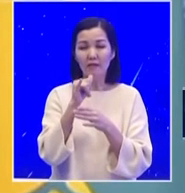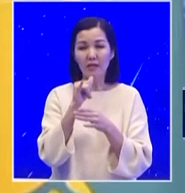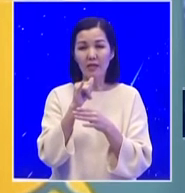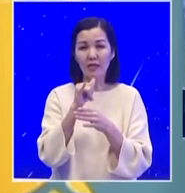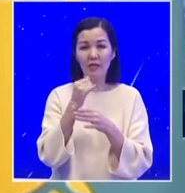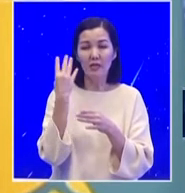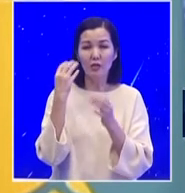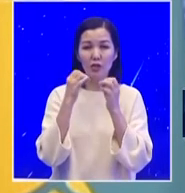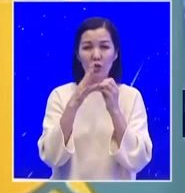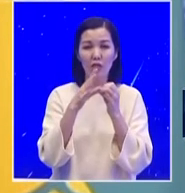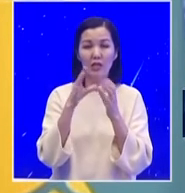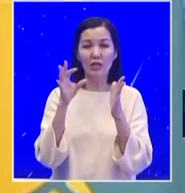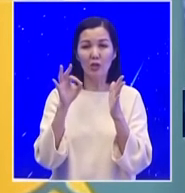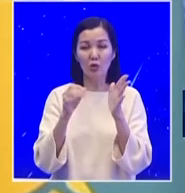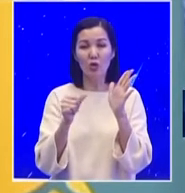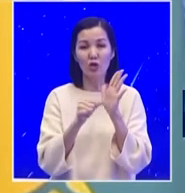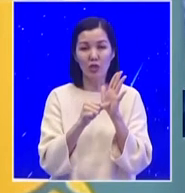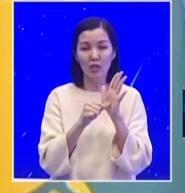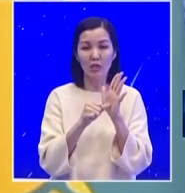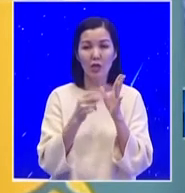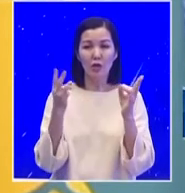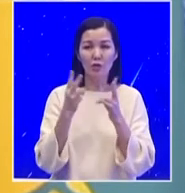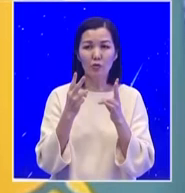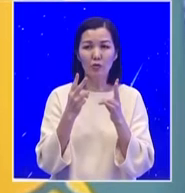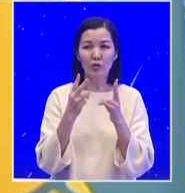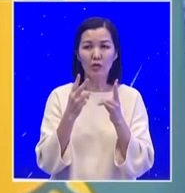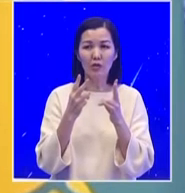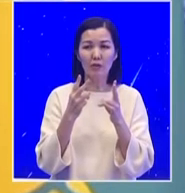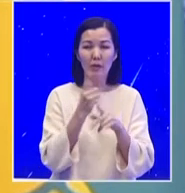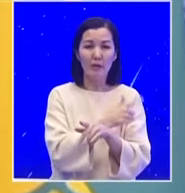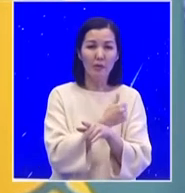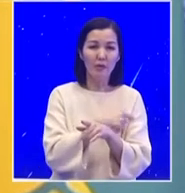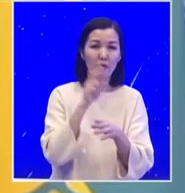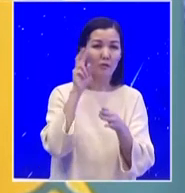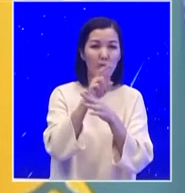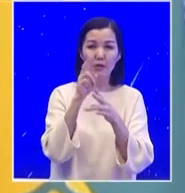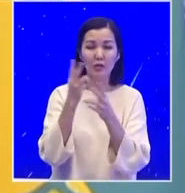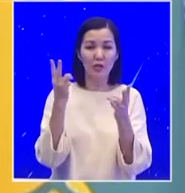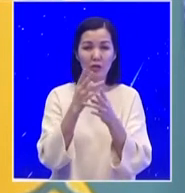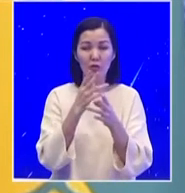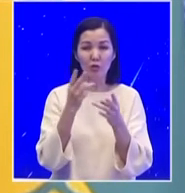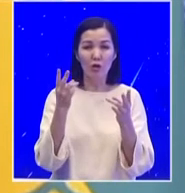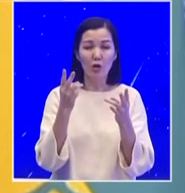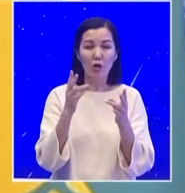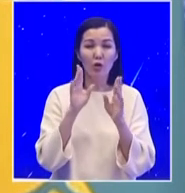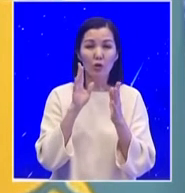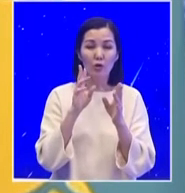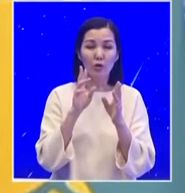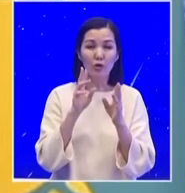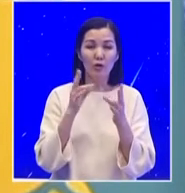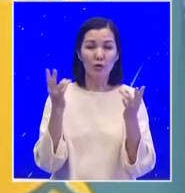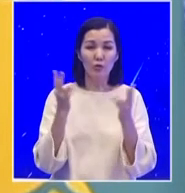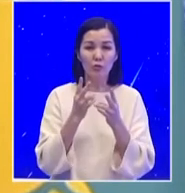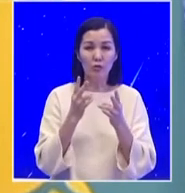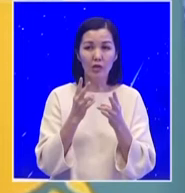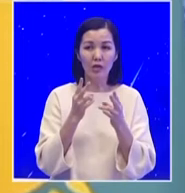телефон 1406, а не ходить хаотично по медицинским учреждениям. Существует